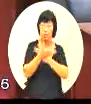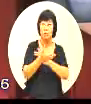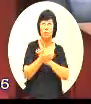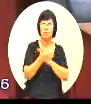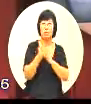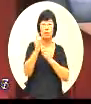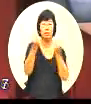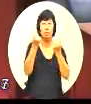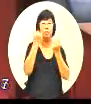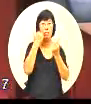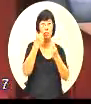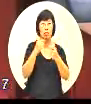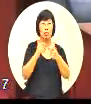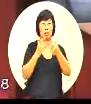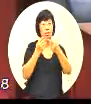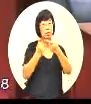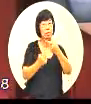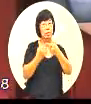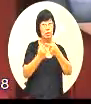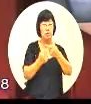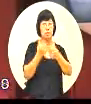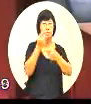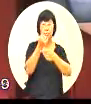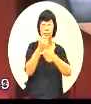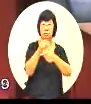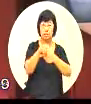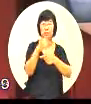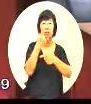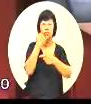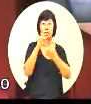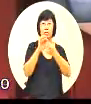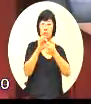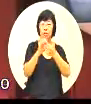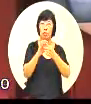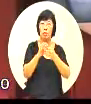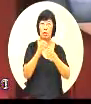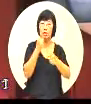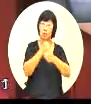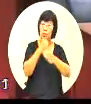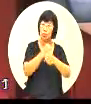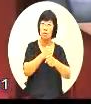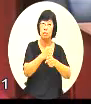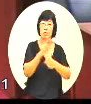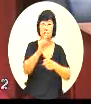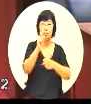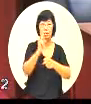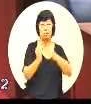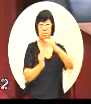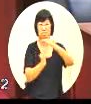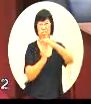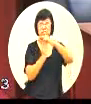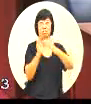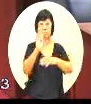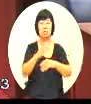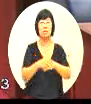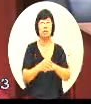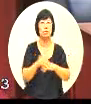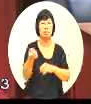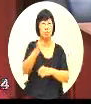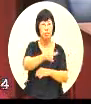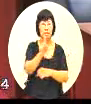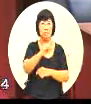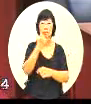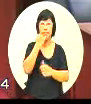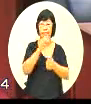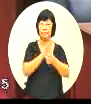各位已经很努力在做，一点能财政手段能操作，我相信已经快到极限了。那接着我们怎么去创